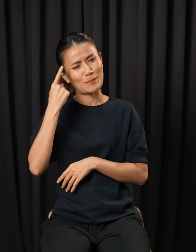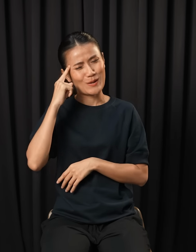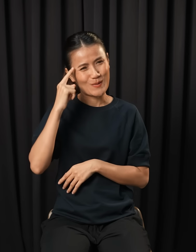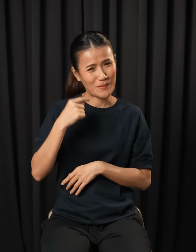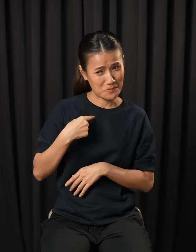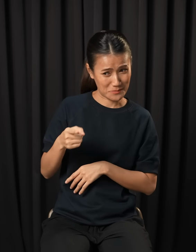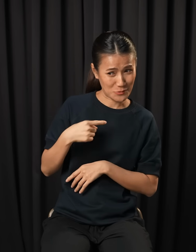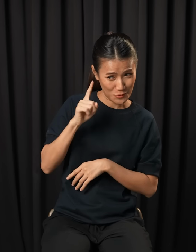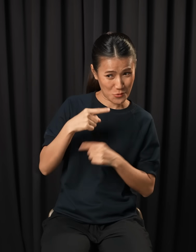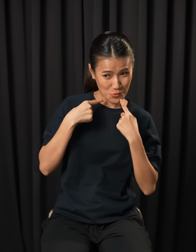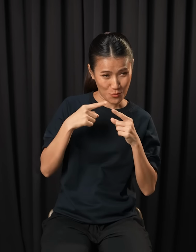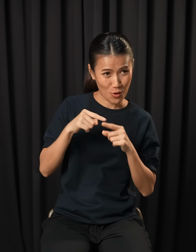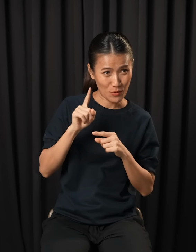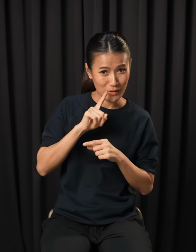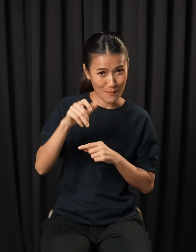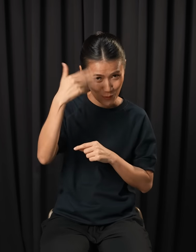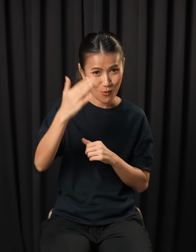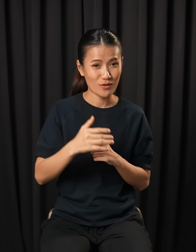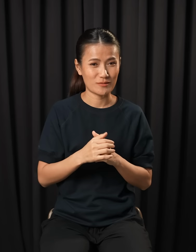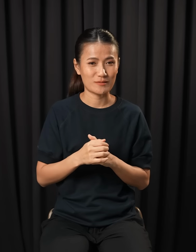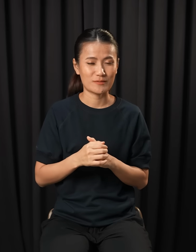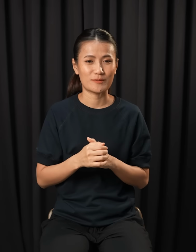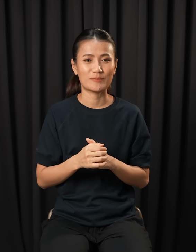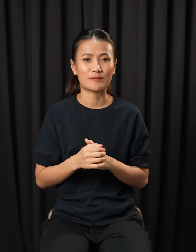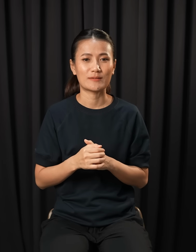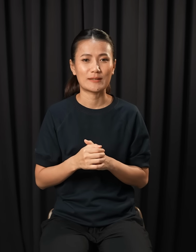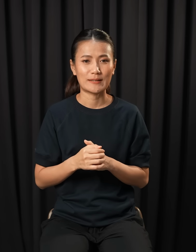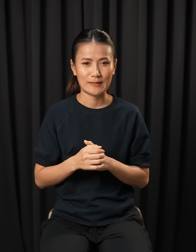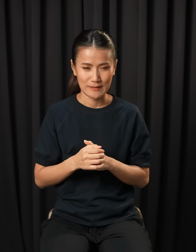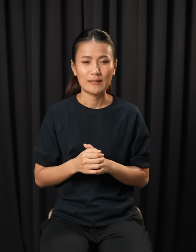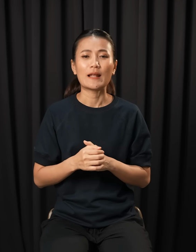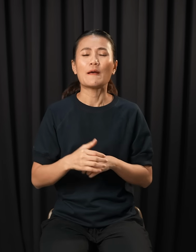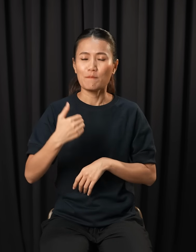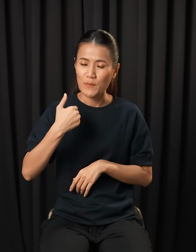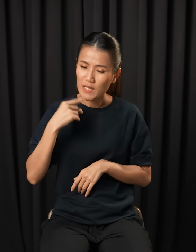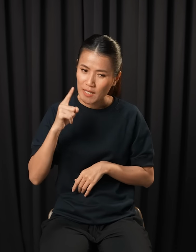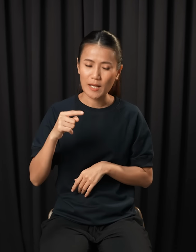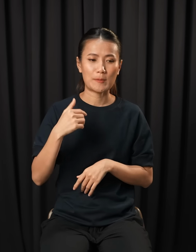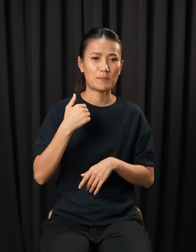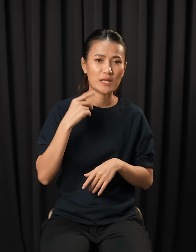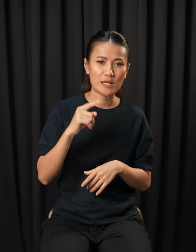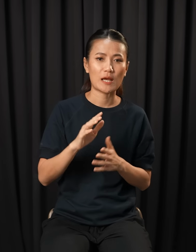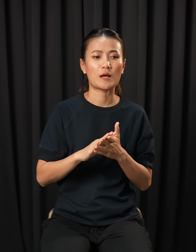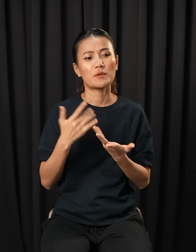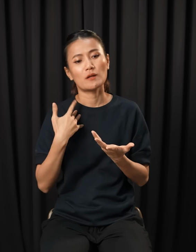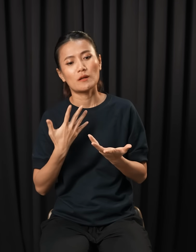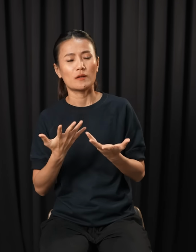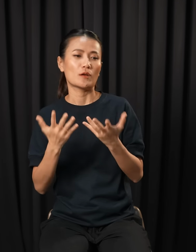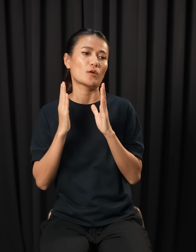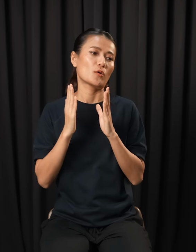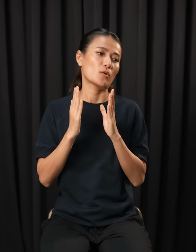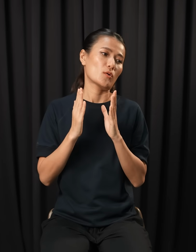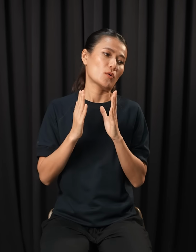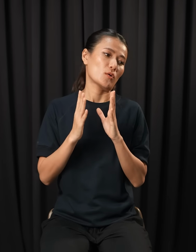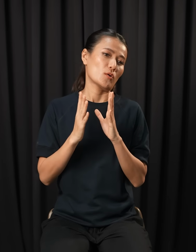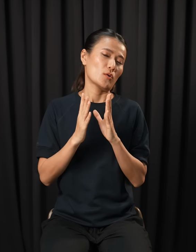ที่ดีหรือเปล่า ผมต้องเอาสุภาษิตที่ตั้งให้ถูกก่อนที่จะหลงกลอาจารย์เนี่ยแต่ถ้าตอบในมุมของผมก็คือว่ามันก็มีถ้าจะพูดกันให้ชัดๆมันก็มี